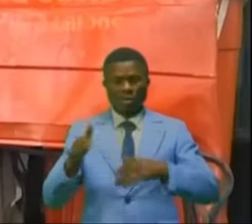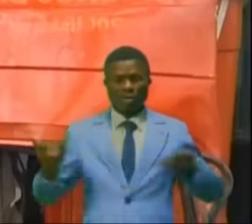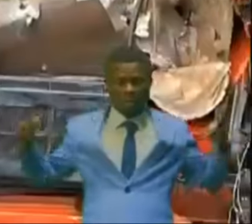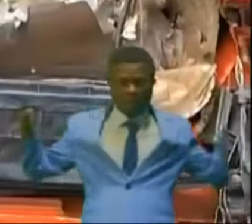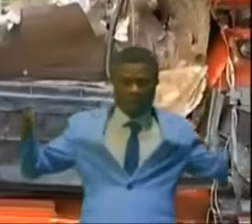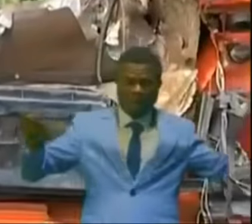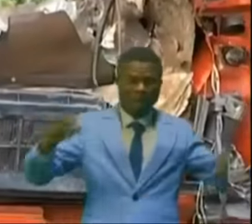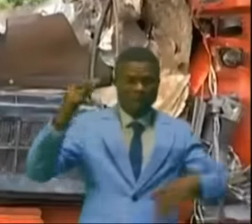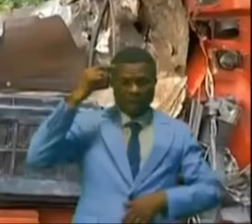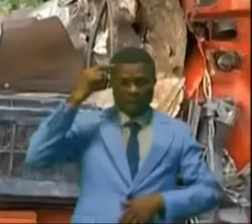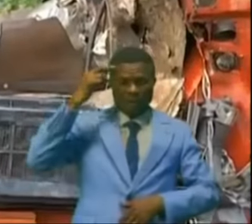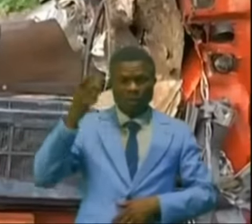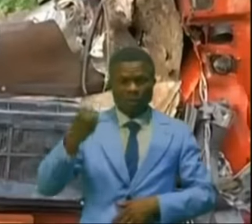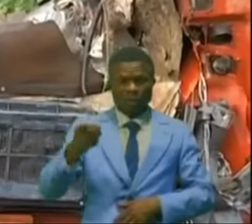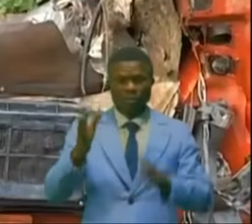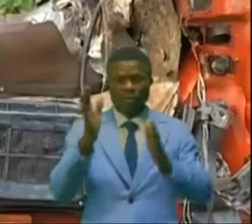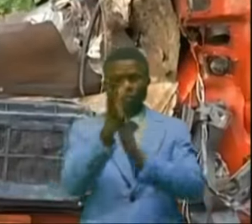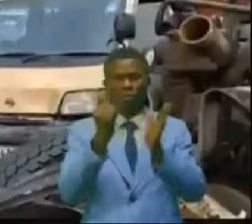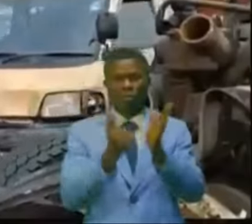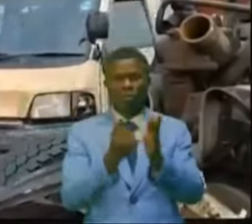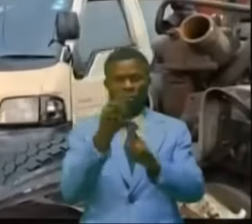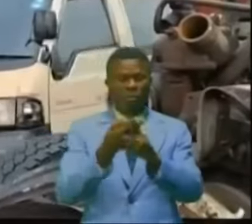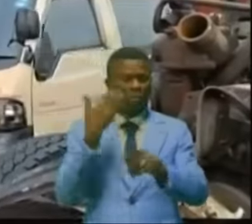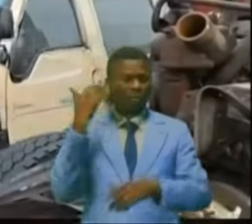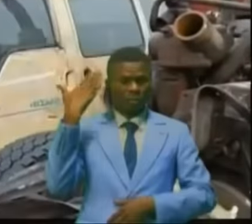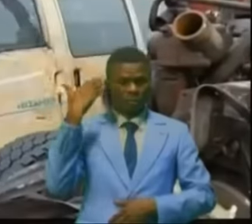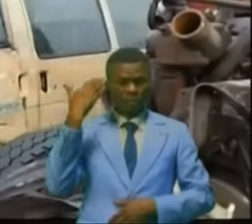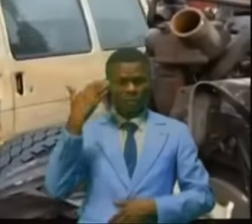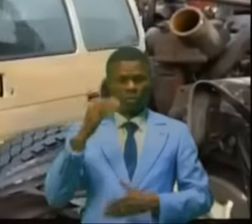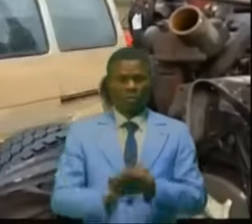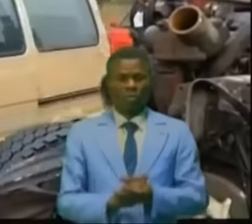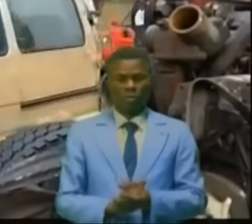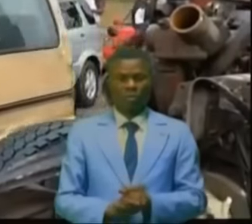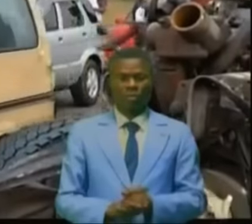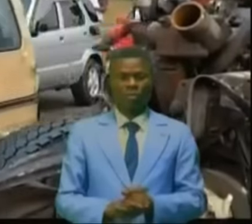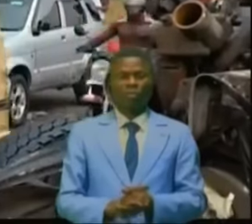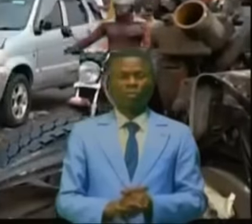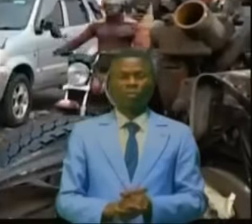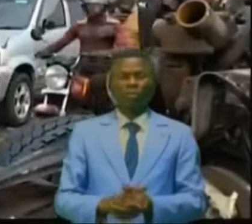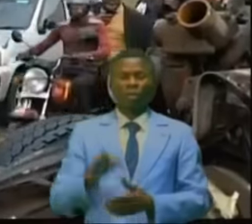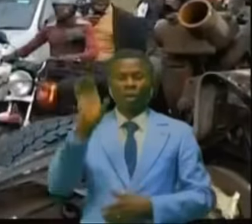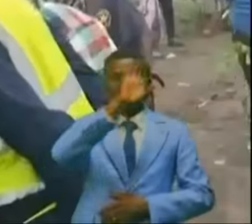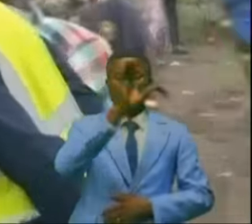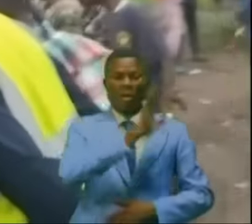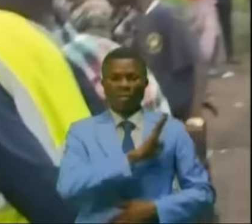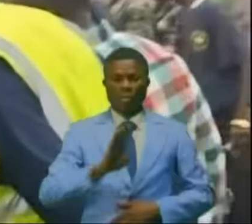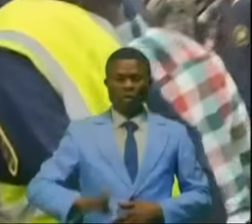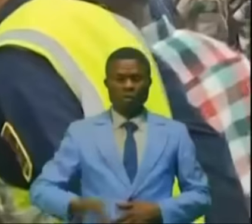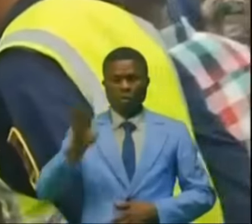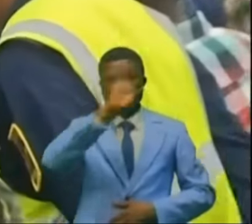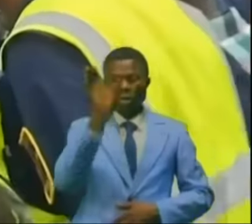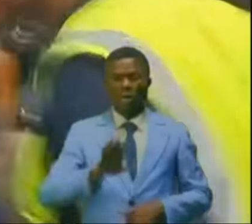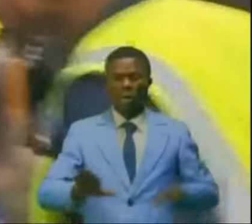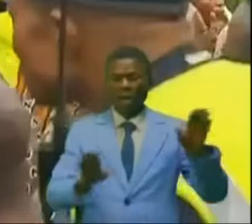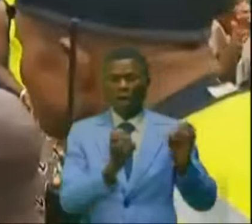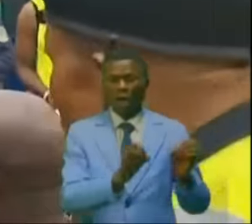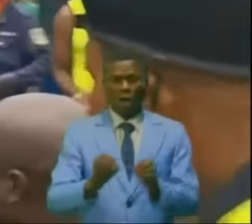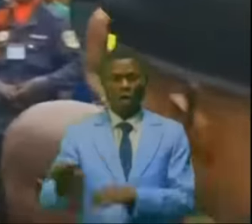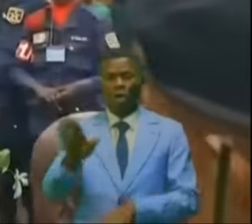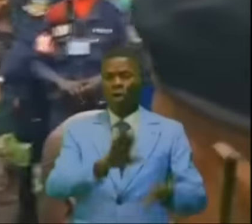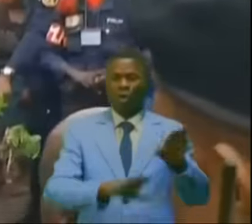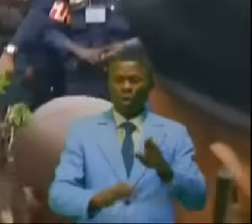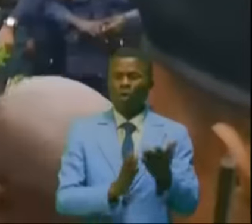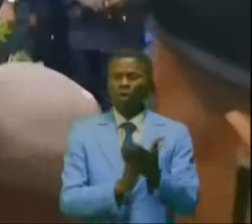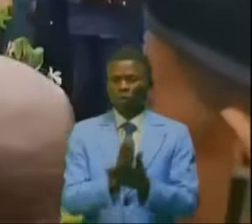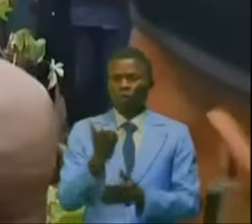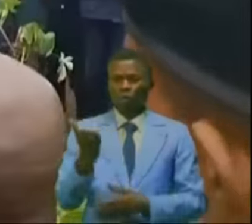international d'Ndjili, le 16 mai dernier, le bourgmestre de la commune de Lantélé s'attelle à l'organisation des obsèques de ces